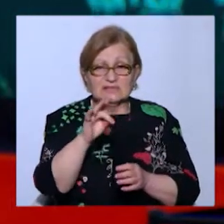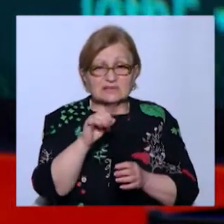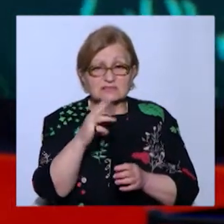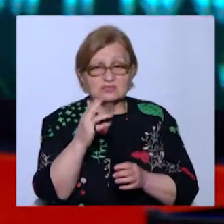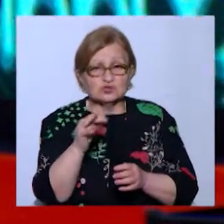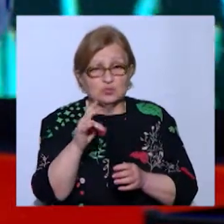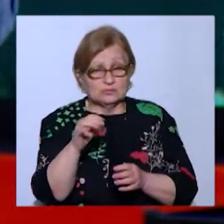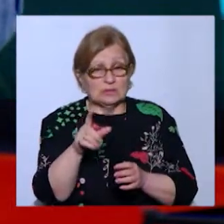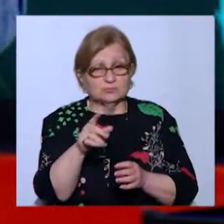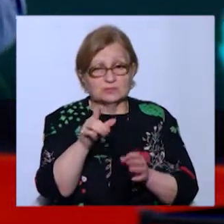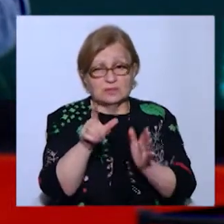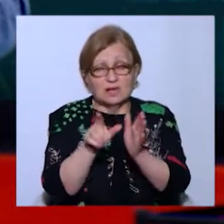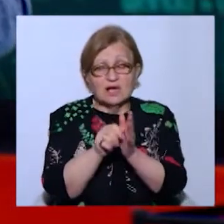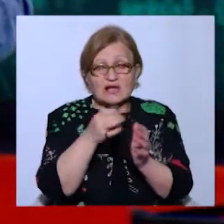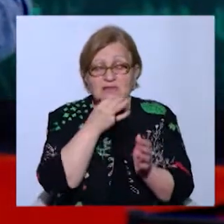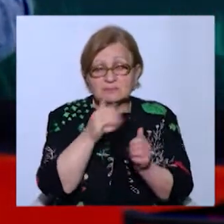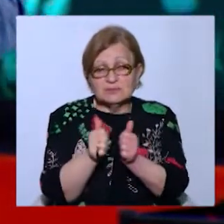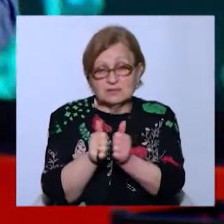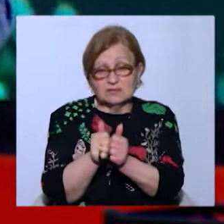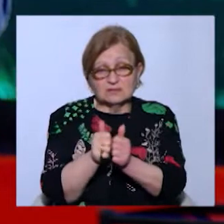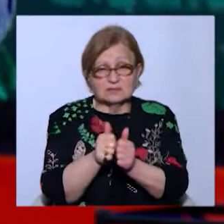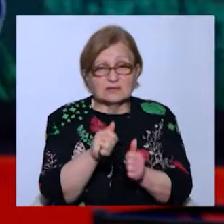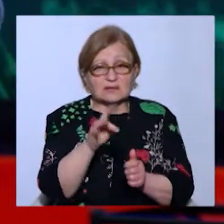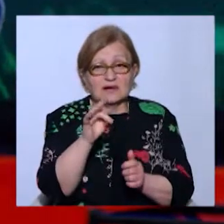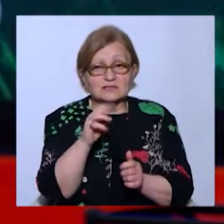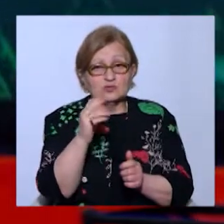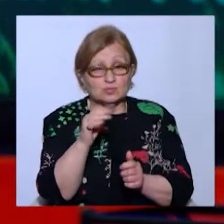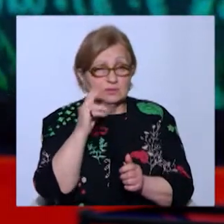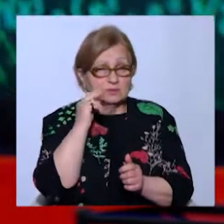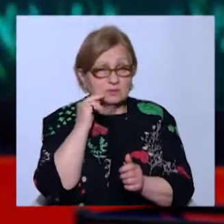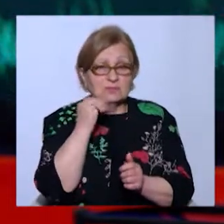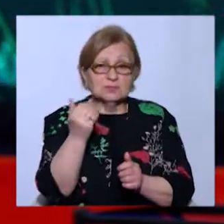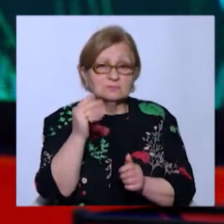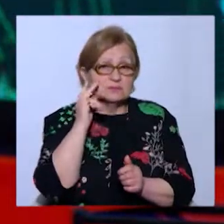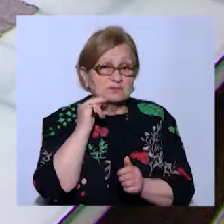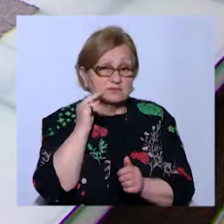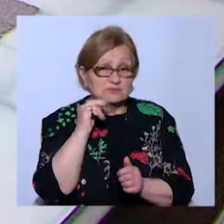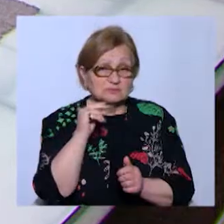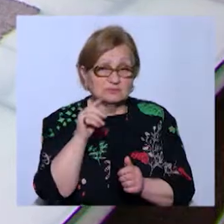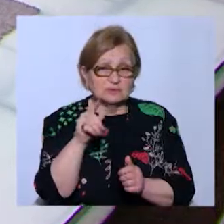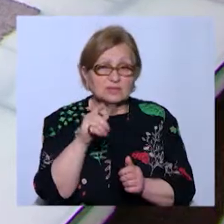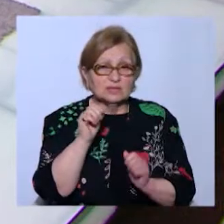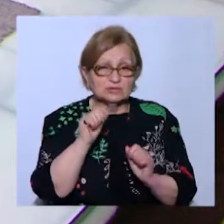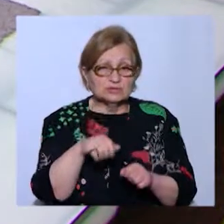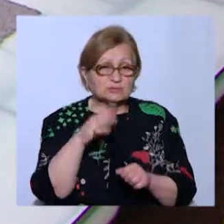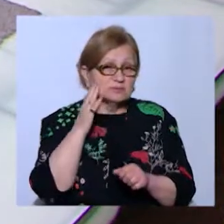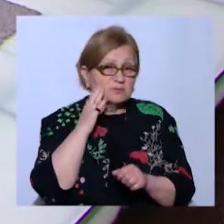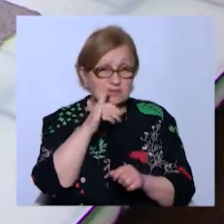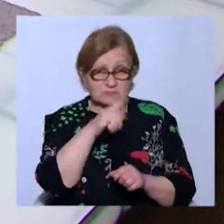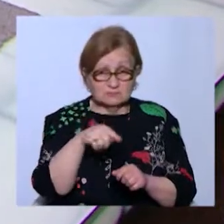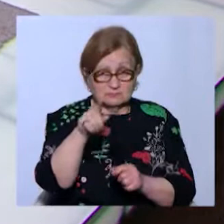მასთან ნებისმიერად ახლოს მყოფი რაციონალური რიცხვი და იმ რაციონალური რიცხვისთვის თუ სამართლიანია ეს